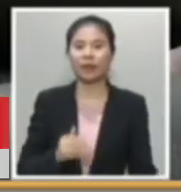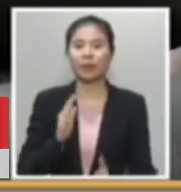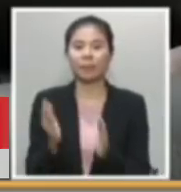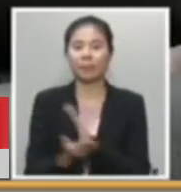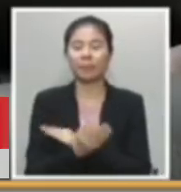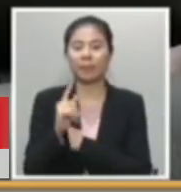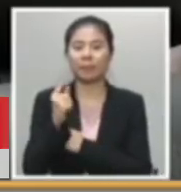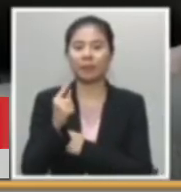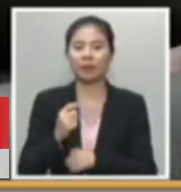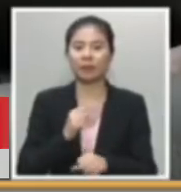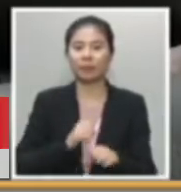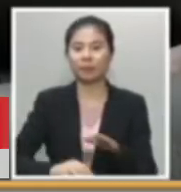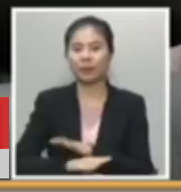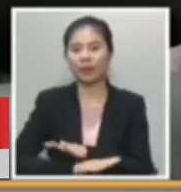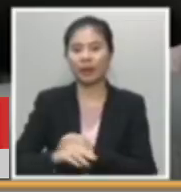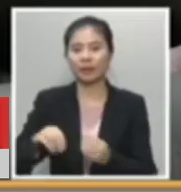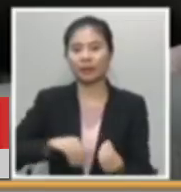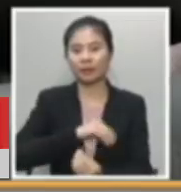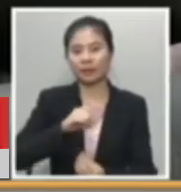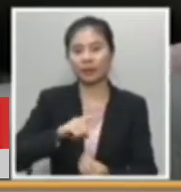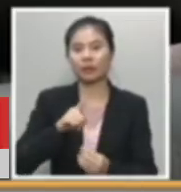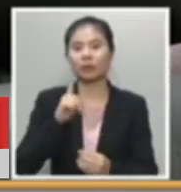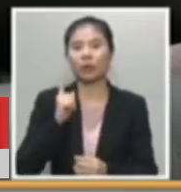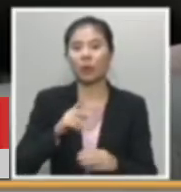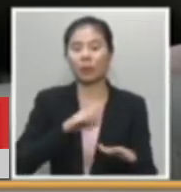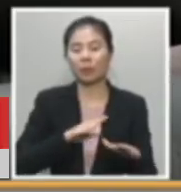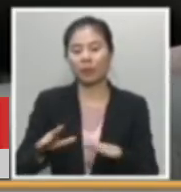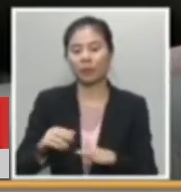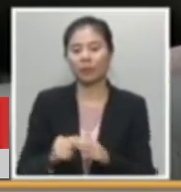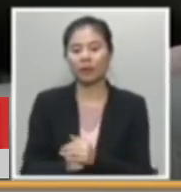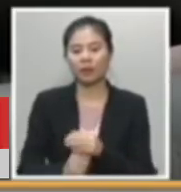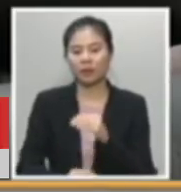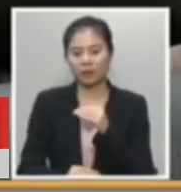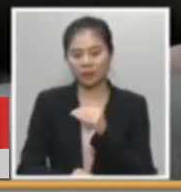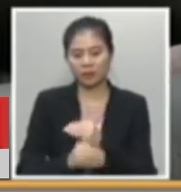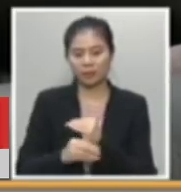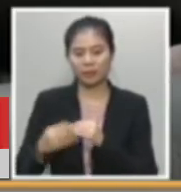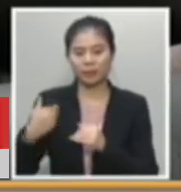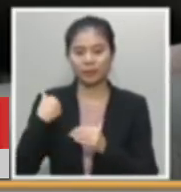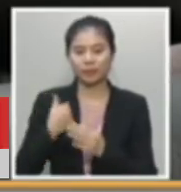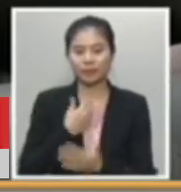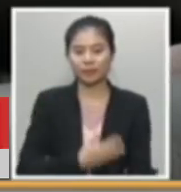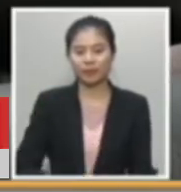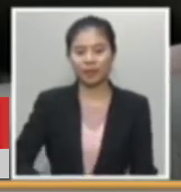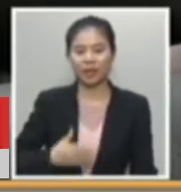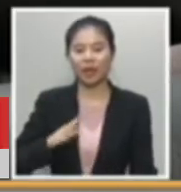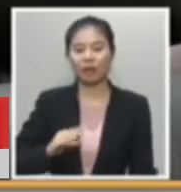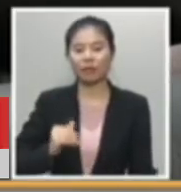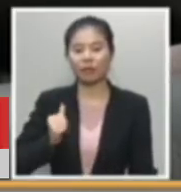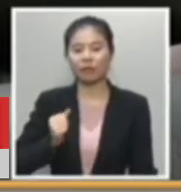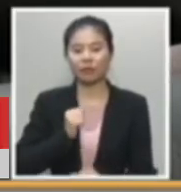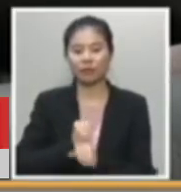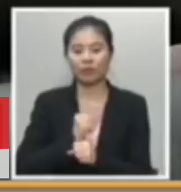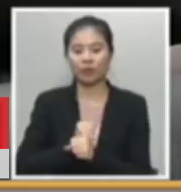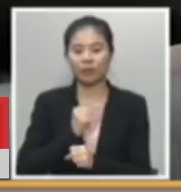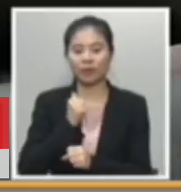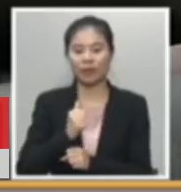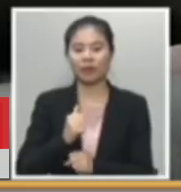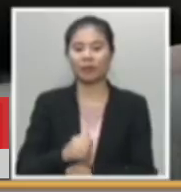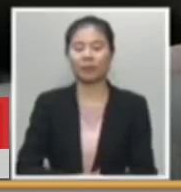สมดุลของฐานรากของเศรษฐกิจให้พร้อมก็เติมเต็มสิ่งเหล่านั้นไปผมว่าร่างกายเราฟื้นได้แต่ที่สำคัญท่านประธาน